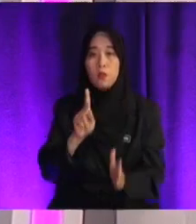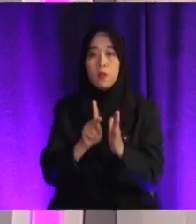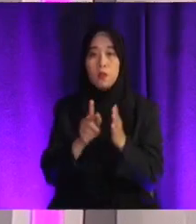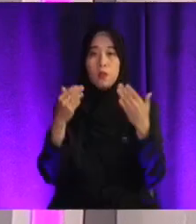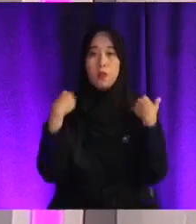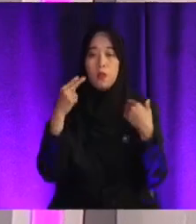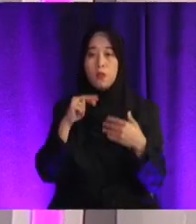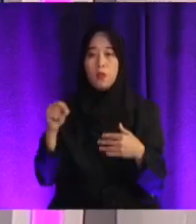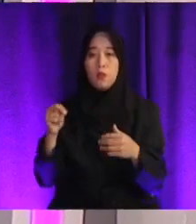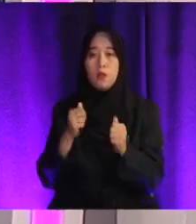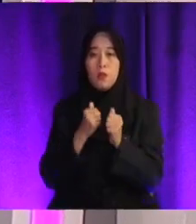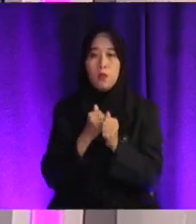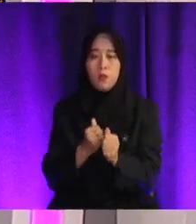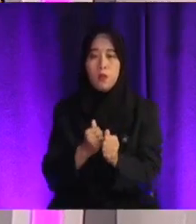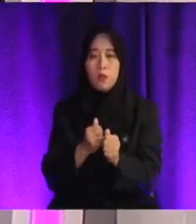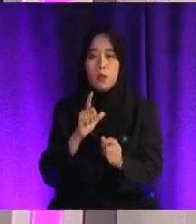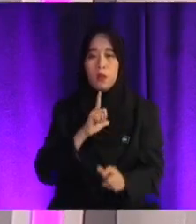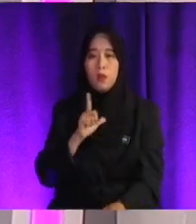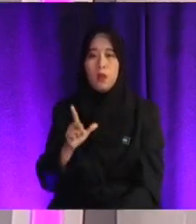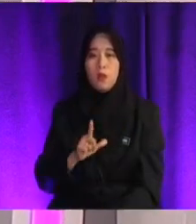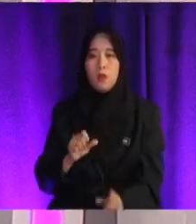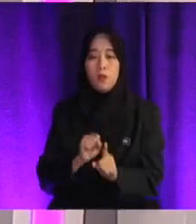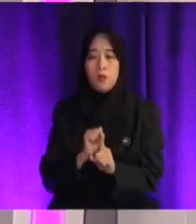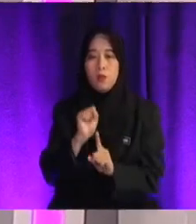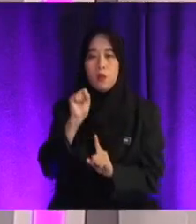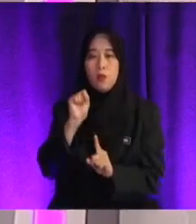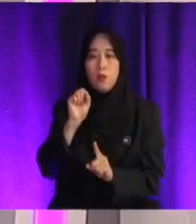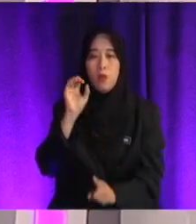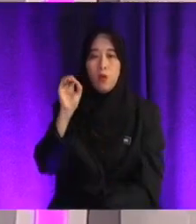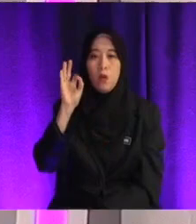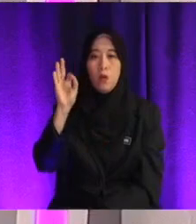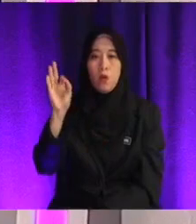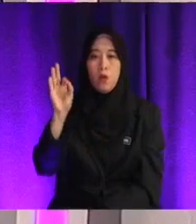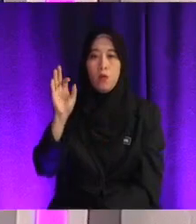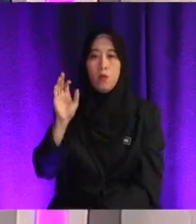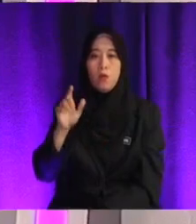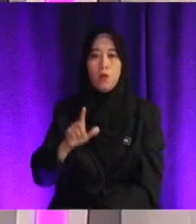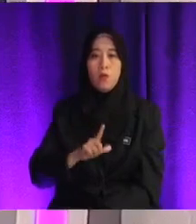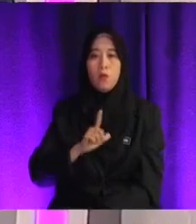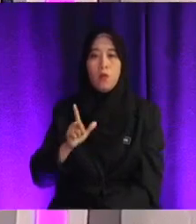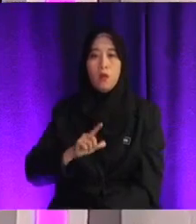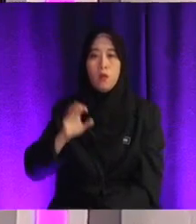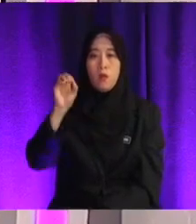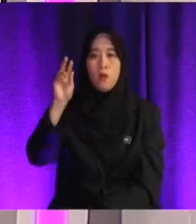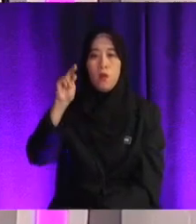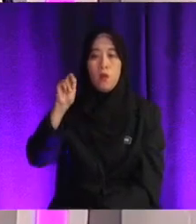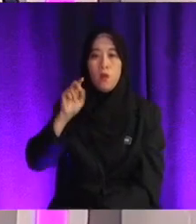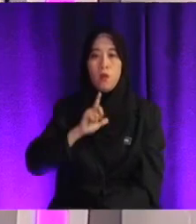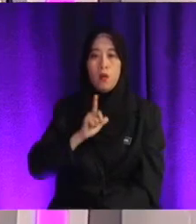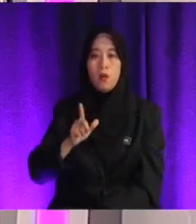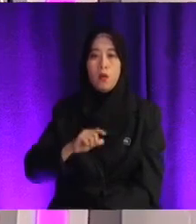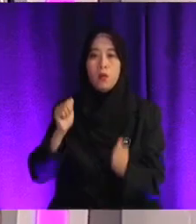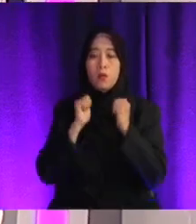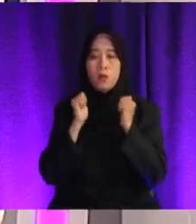mengikut spesifikasi laras suhu, maksudnya dalam keadaan off dia mesti infinity. Dalam keadaan on dia mesti 0 ohm. Dan dalam keadaan sejuk dia